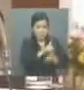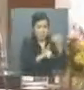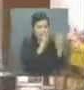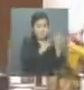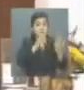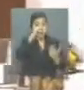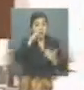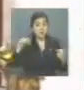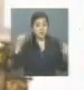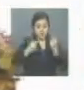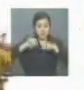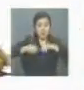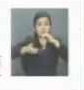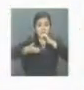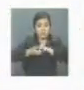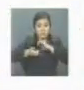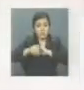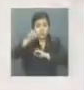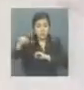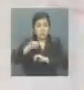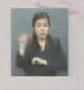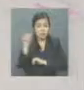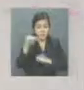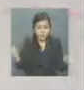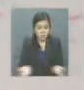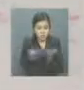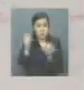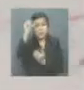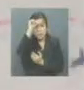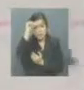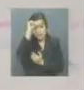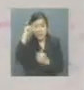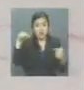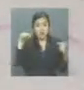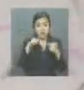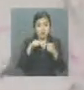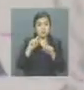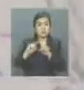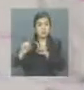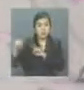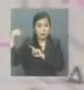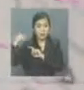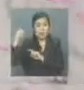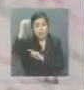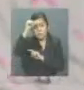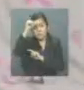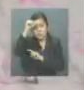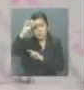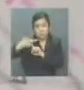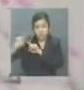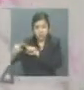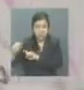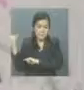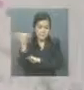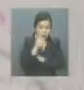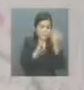ญญาเบาริ่งปัจจัยสนับสนุนให้ชาวอินเดียโดยเฉพาะจากเมืองท่าใหญ่อย่างสุรัตและอื่นๆเข้ามาค้าขายและตั้งรก